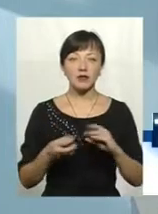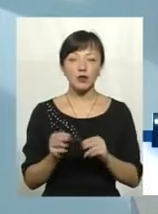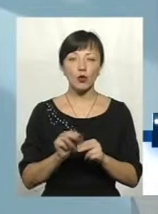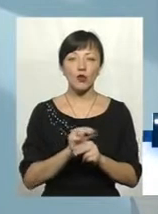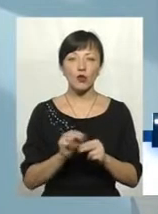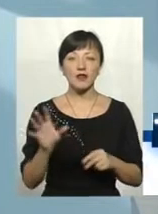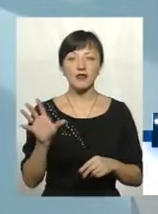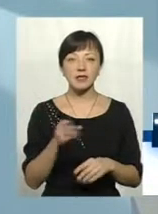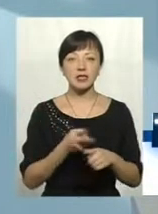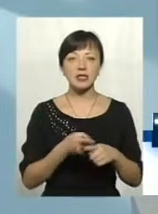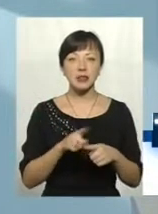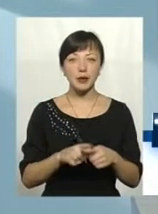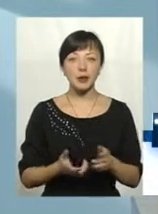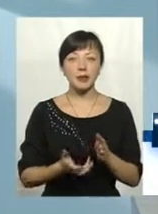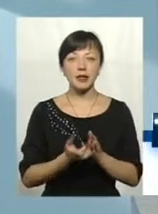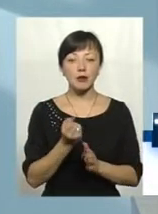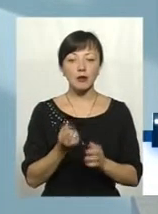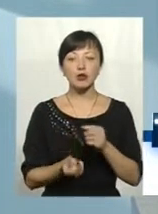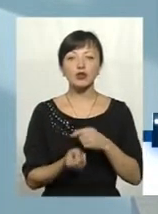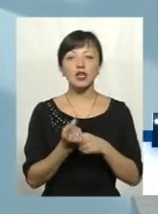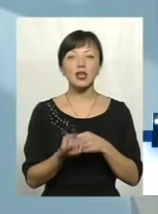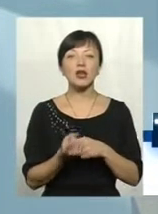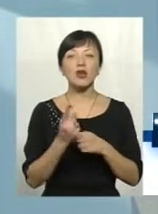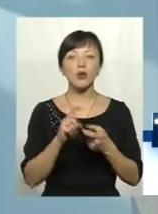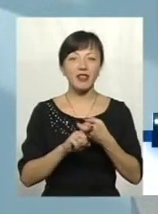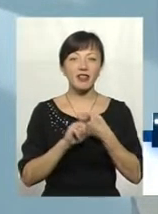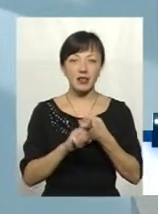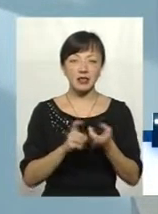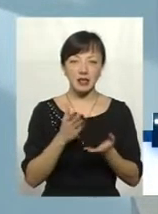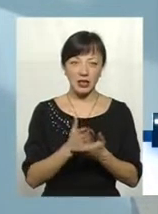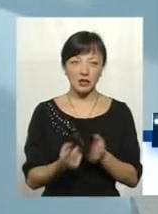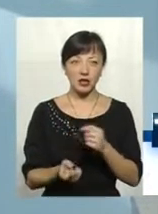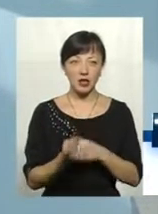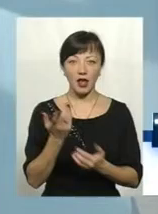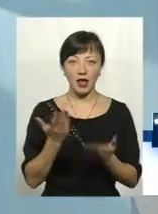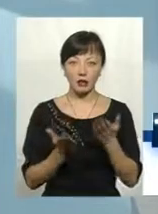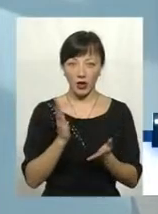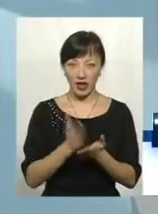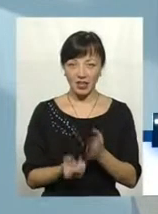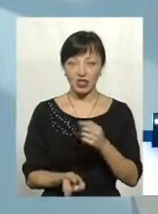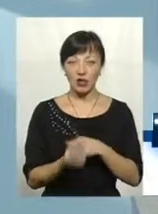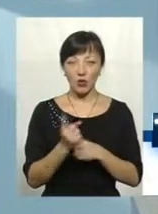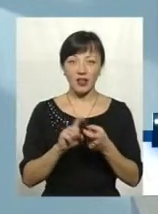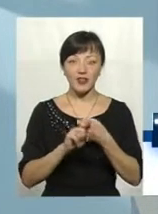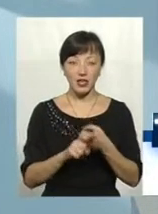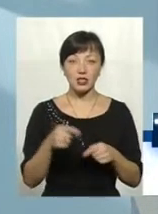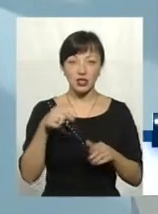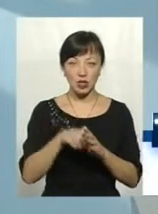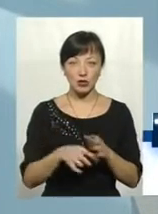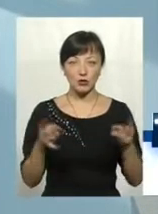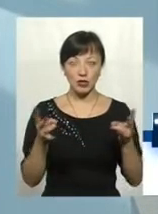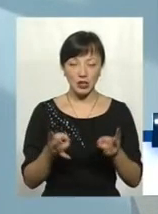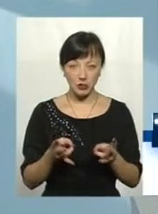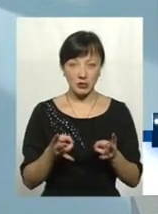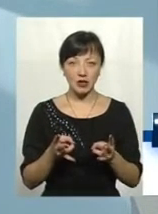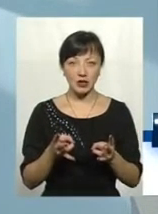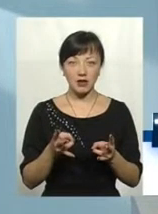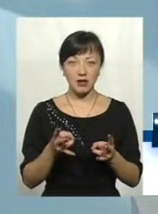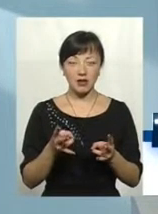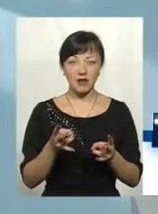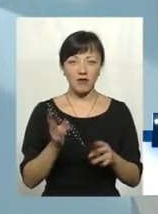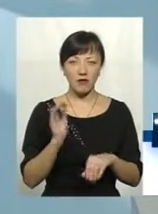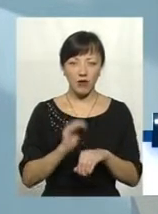це підтримує джерело туберкульозної інфекції. Є джерело. Якщо є джерело інфекції, значить потрібні якісь певні фактори